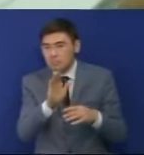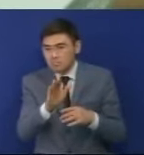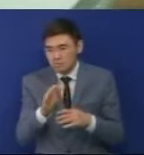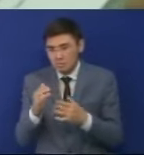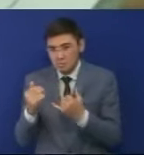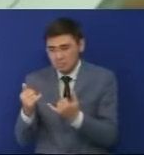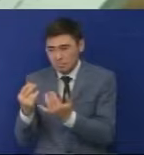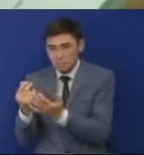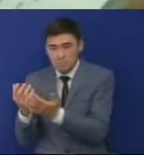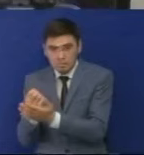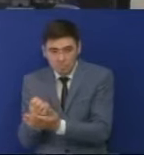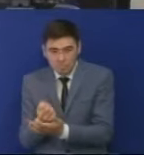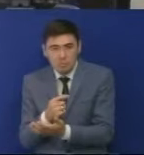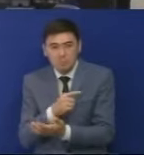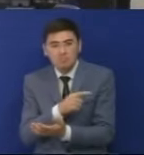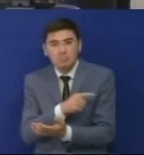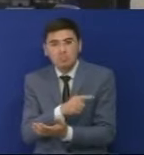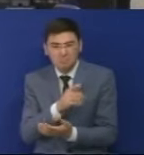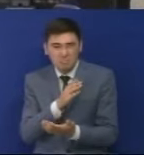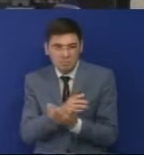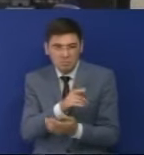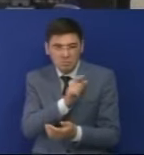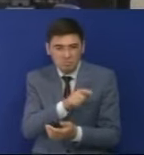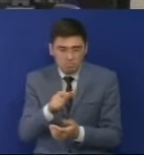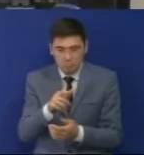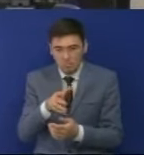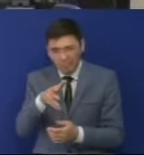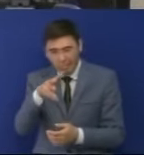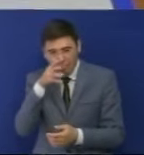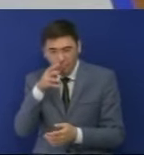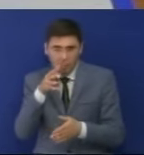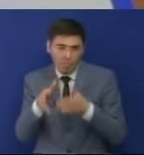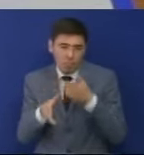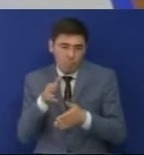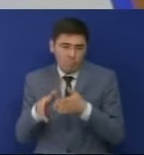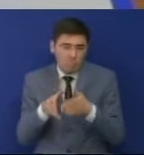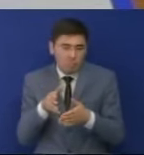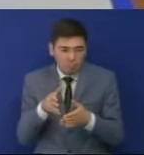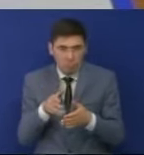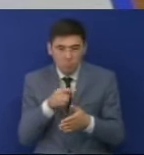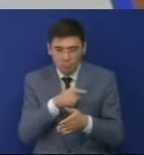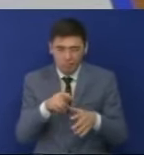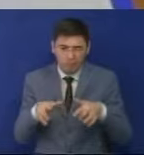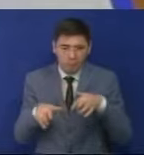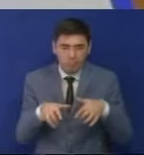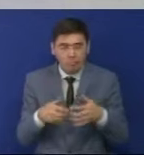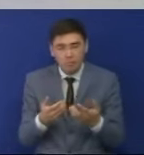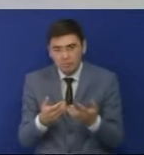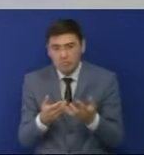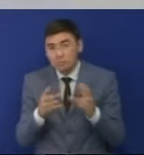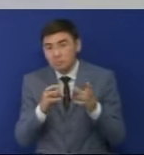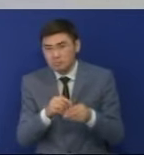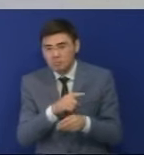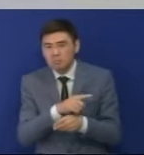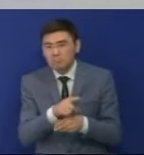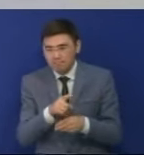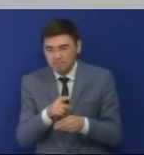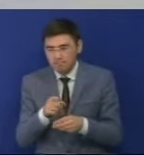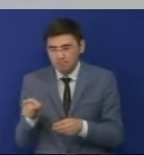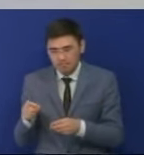ұлғаюы өз кезегінде кейбір жәрдемақы алушыларды масылдық көзқарасты қалыптастырды. Осыған байланысты белгілі бір